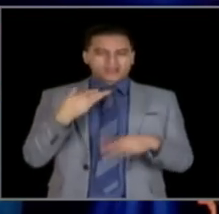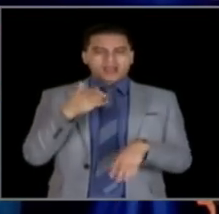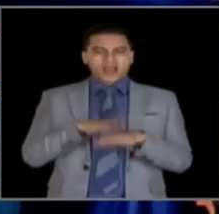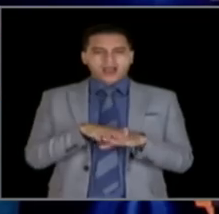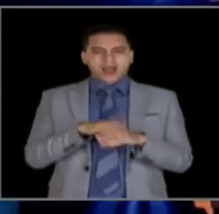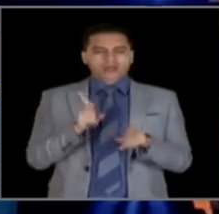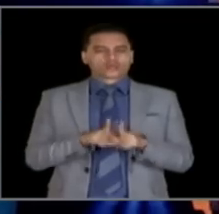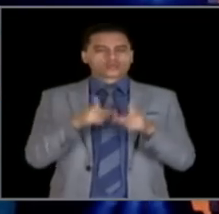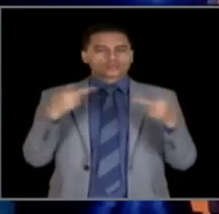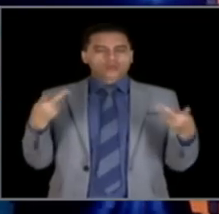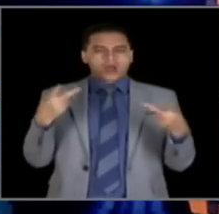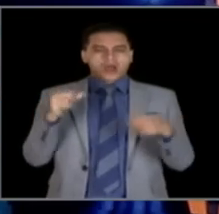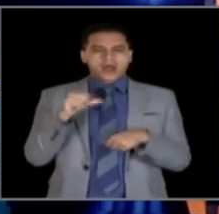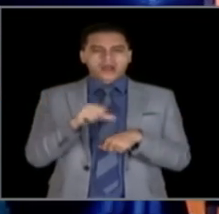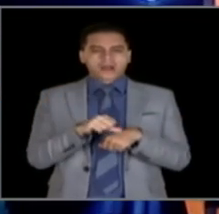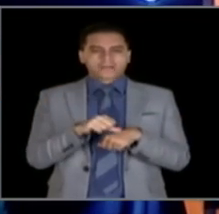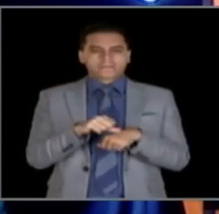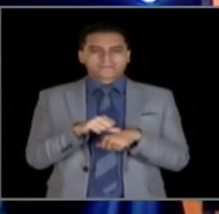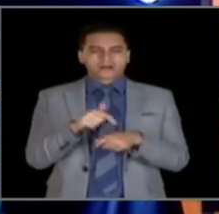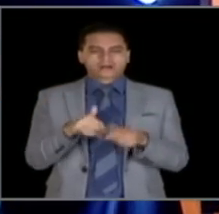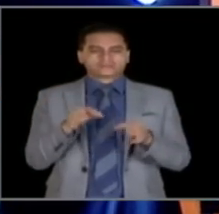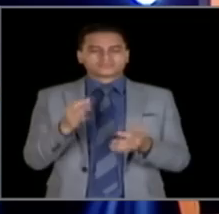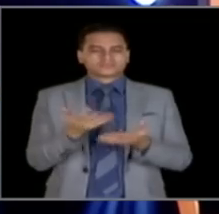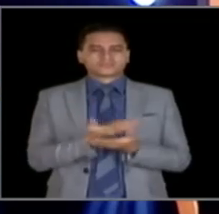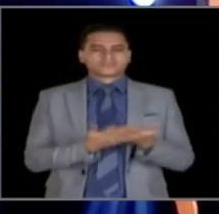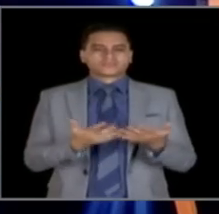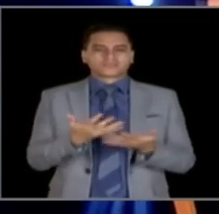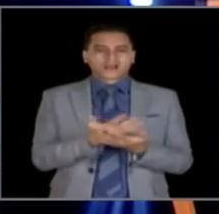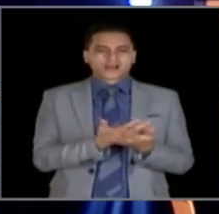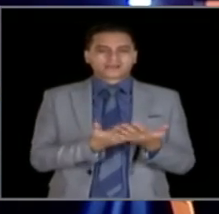بتحكي عن تغير الوضع الاقتصادي والسياسي